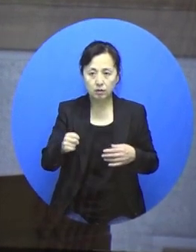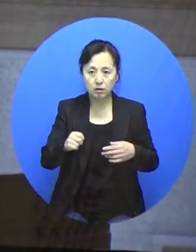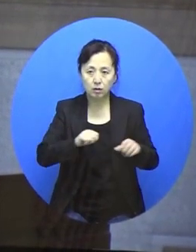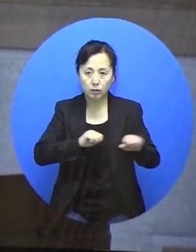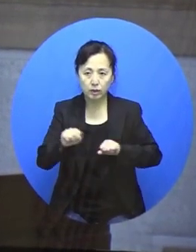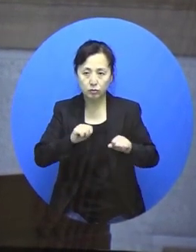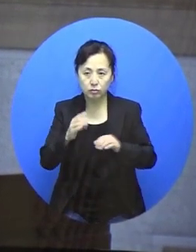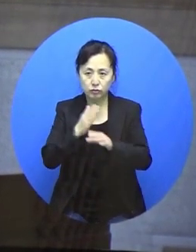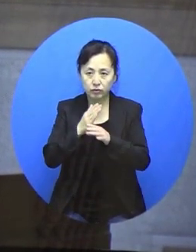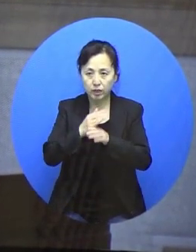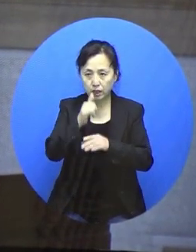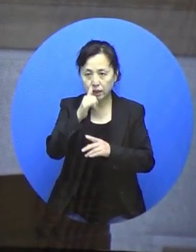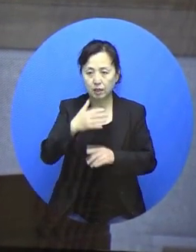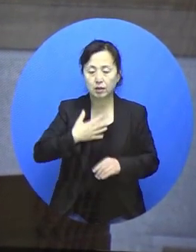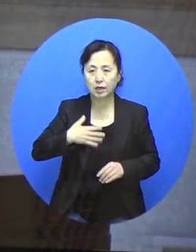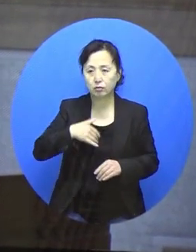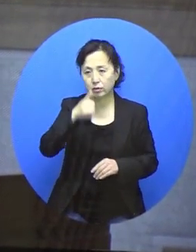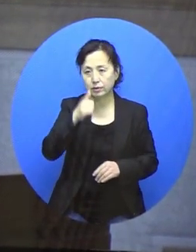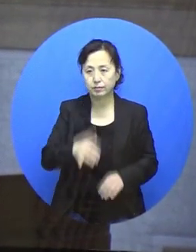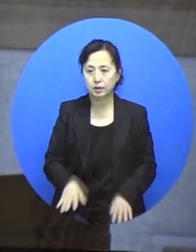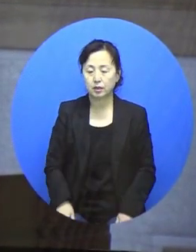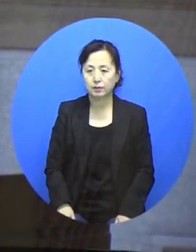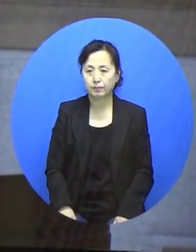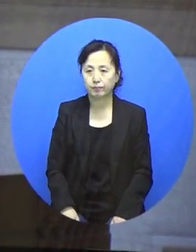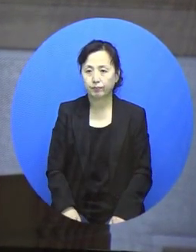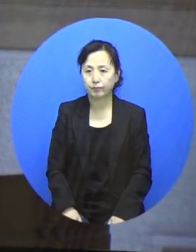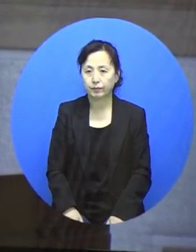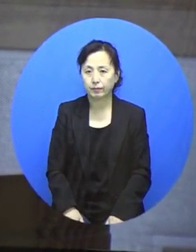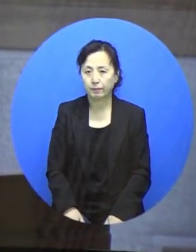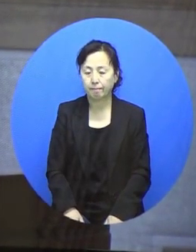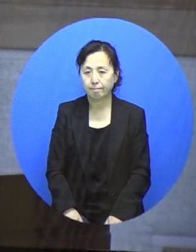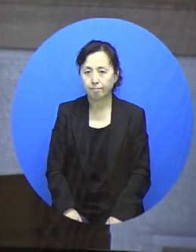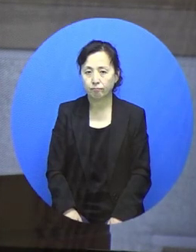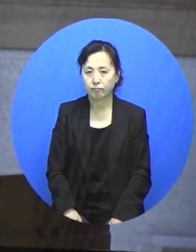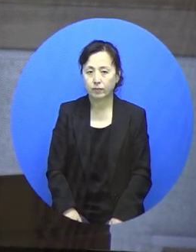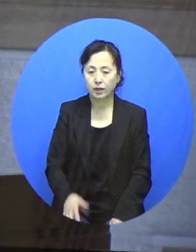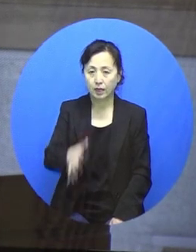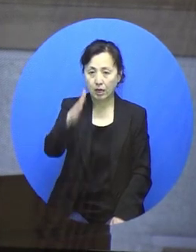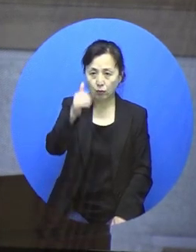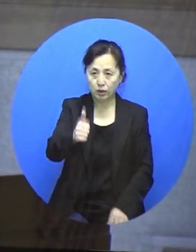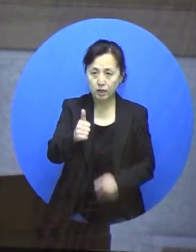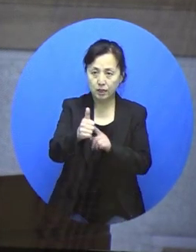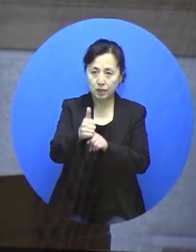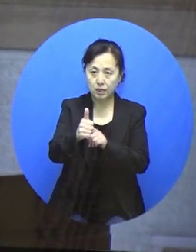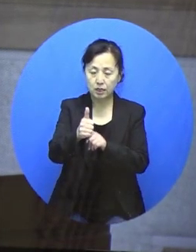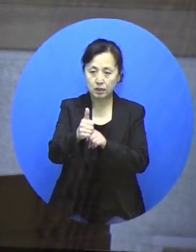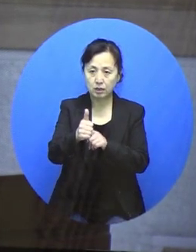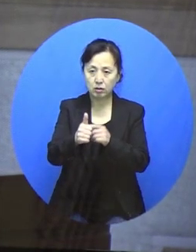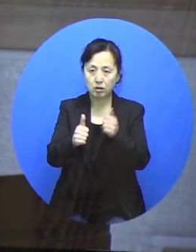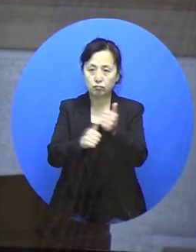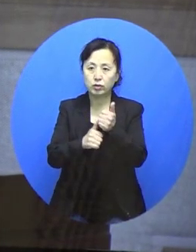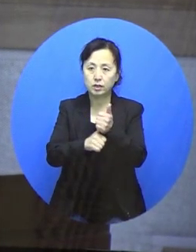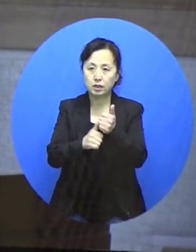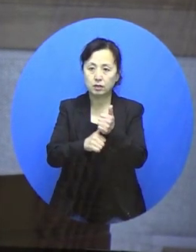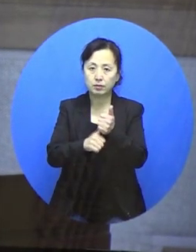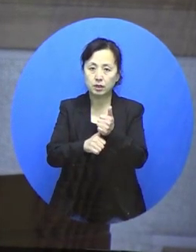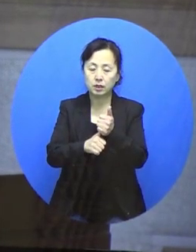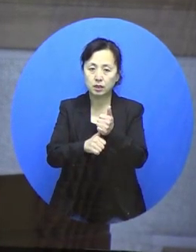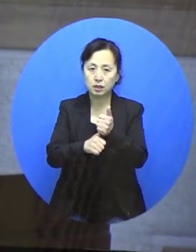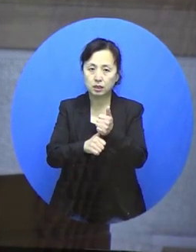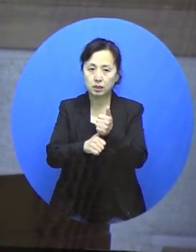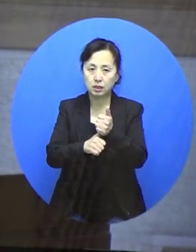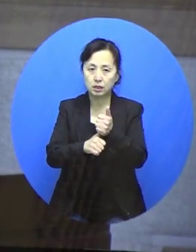있습니다. 그 PPT를 보시면 아시겠지만요. 지금 회장과 부회장님이 4연임 중이십니다. 그리고